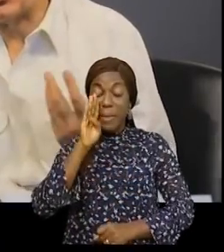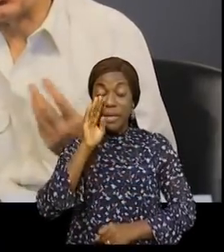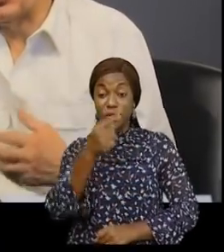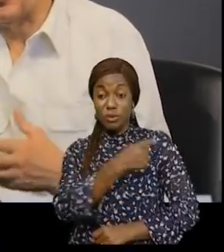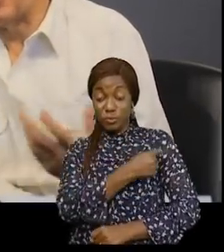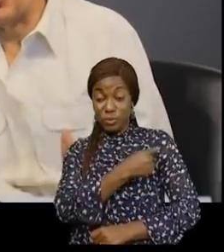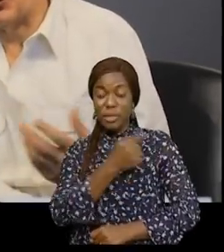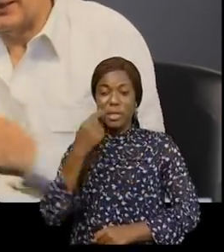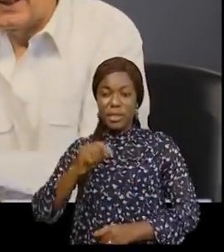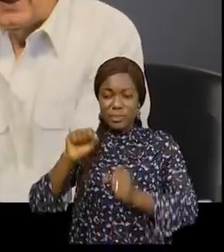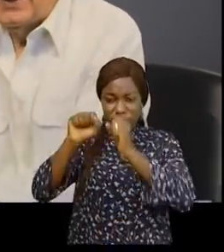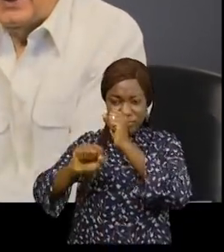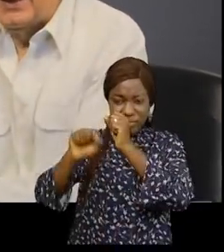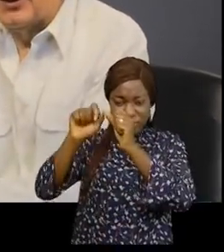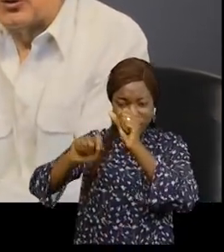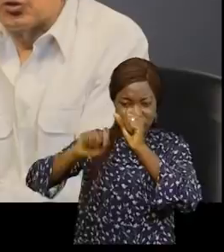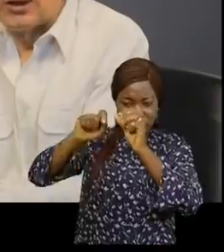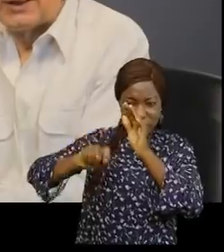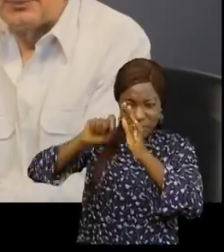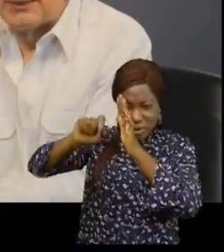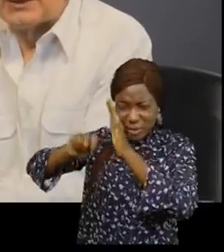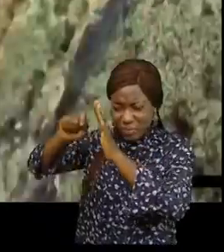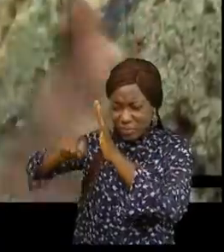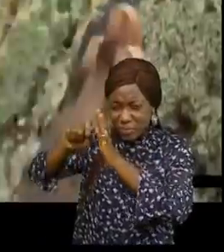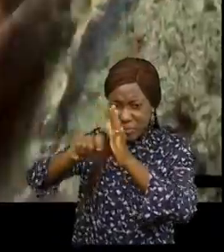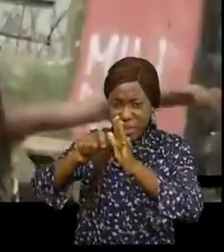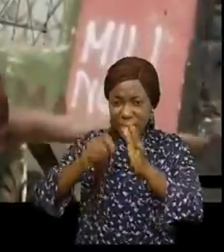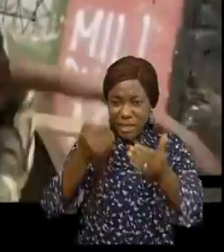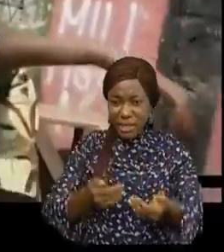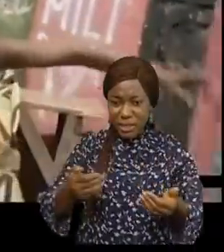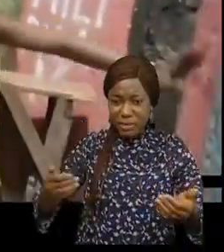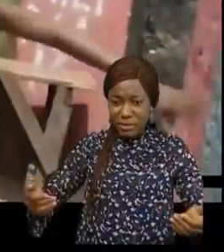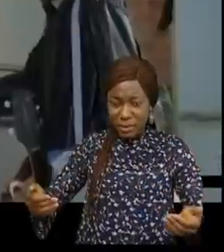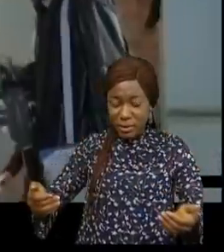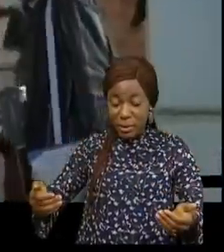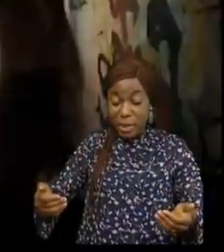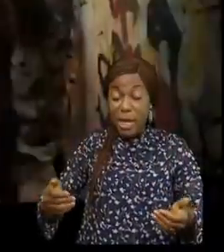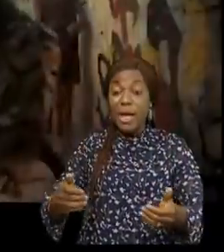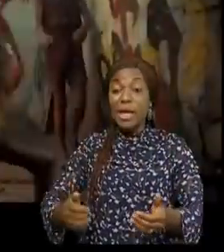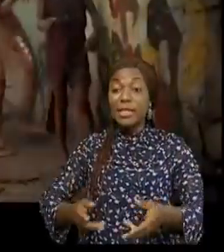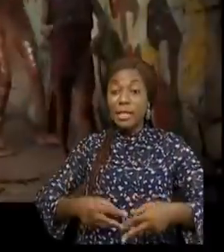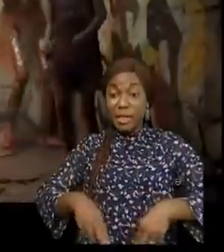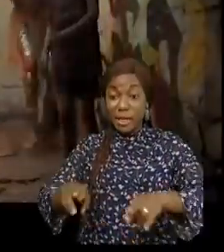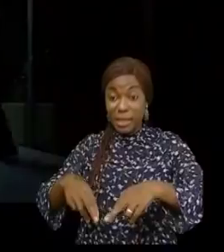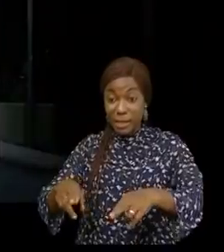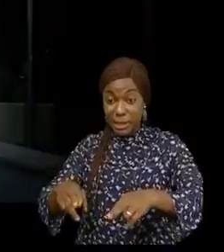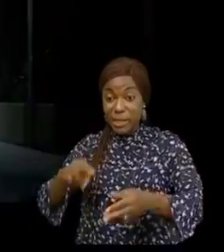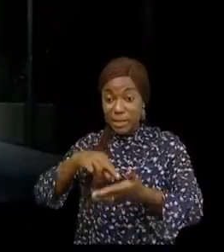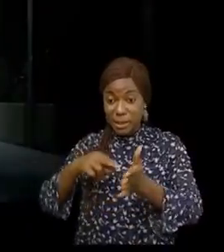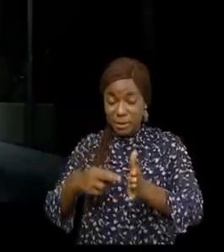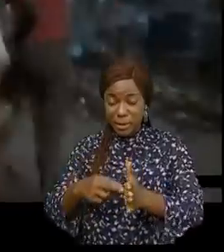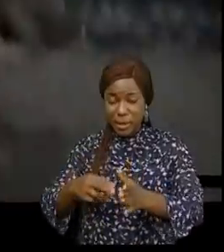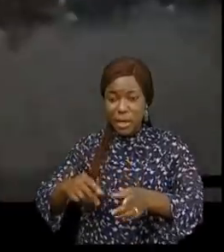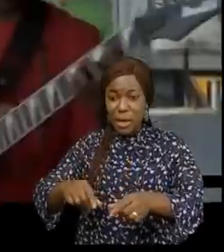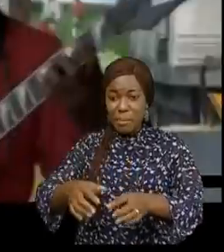Wendberg, tourné exclusivement par les enfants dits de la rue, raconte les quotidiens de ces enfants en rupture familiale. Ce